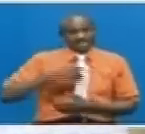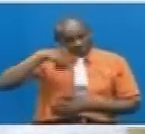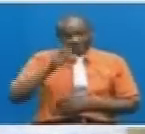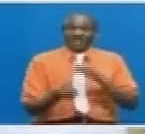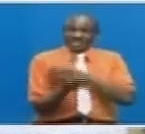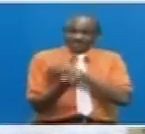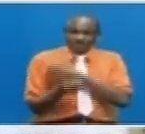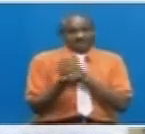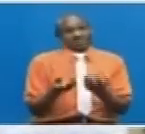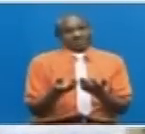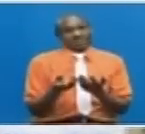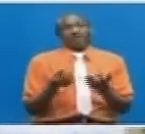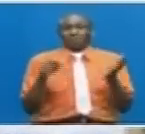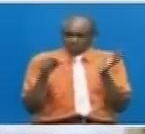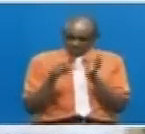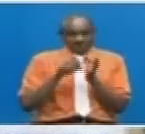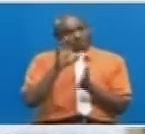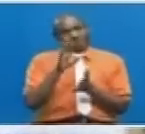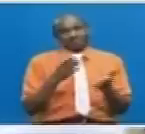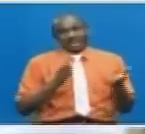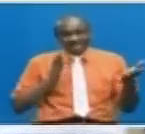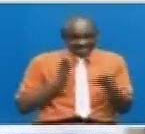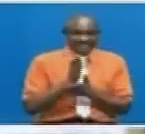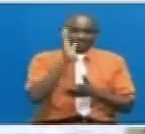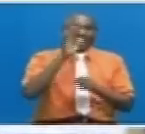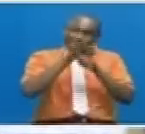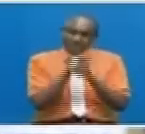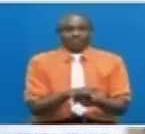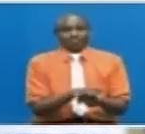wanaelezea vile haki zao zinadhulumiwa